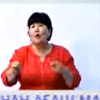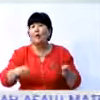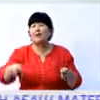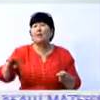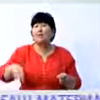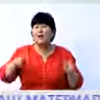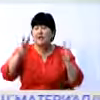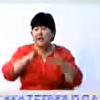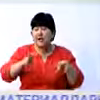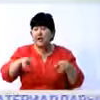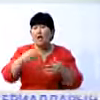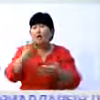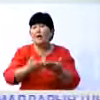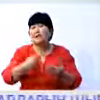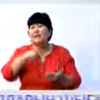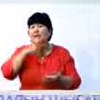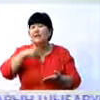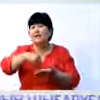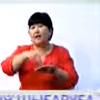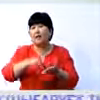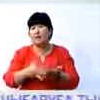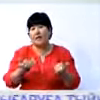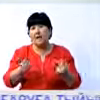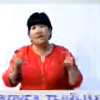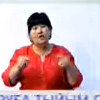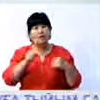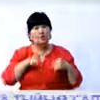басқарма басшыларымен қаралып, мәселелер назарға алынып, қазіргі кезде тиісті жұмыстар жүргізілуде.